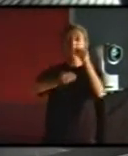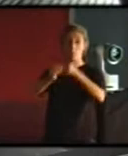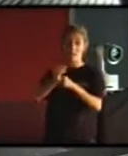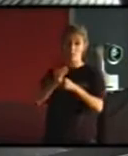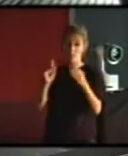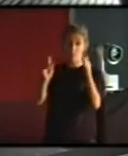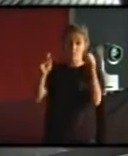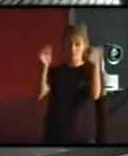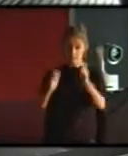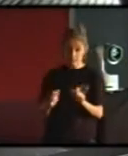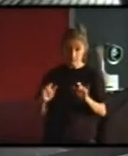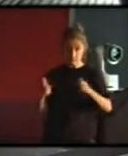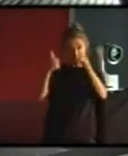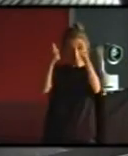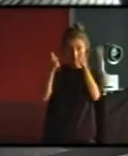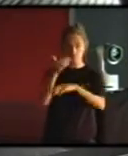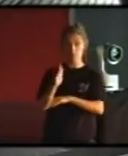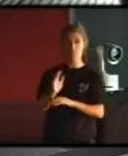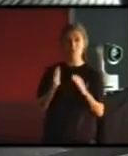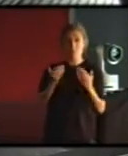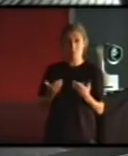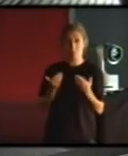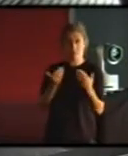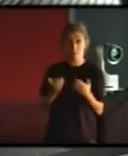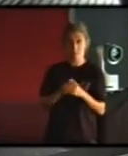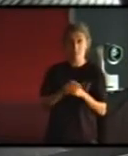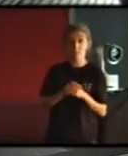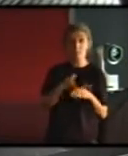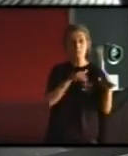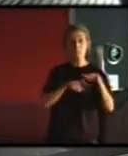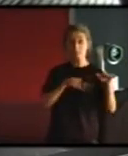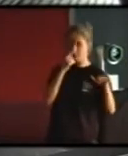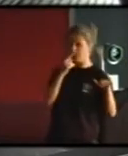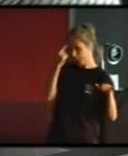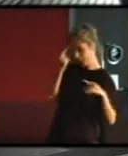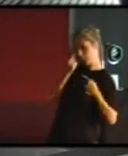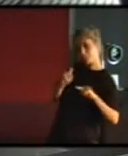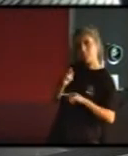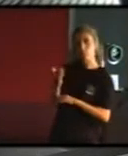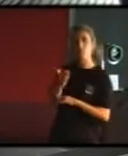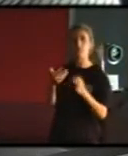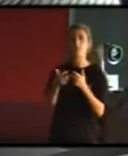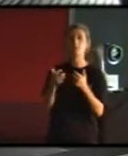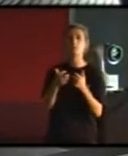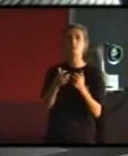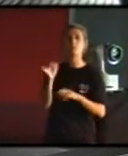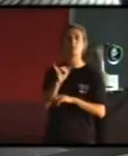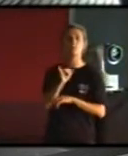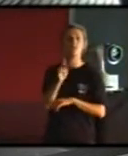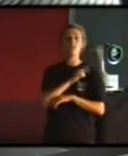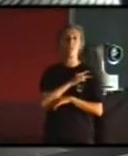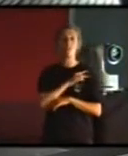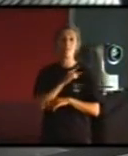le remonter. Et maintenant, l'argument contre cette idée qu'a avancé le chef de mon